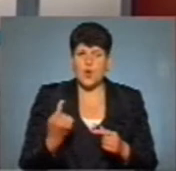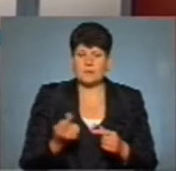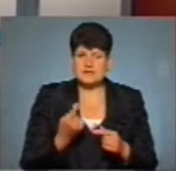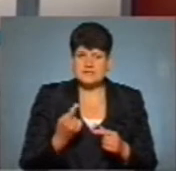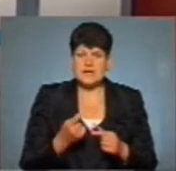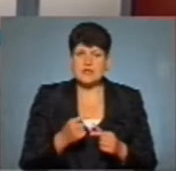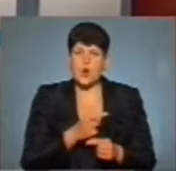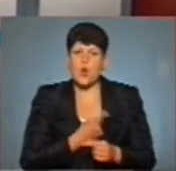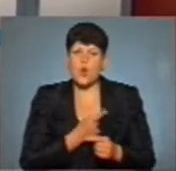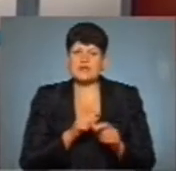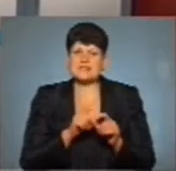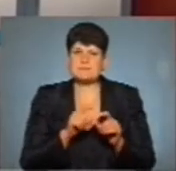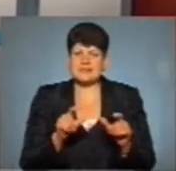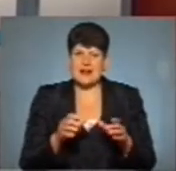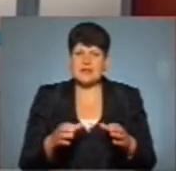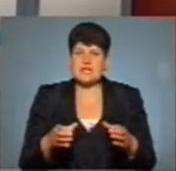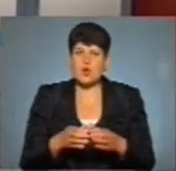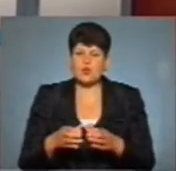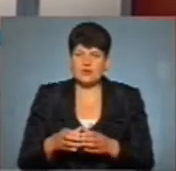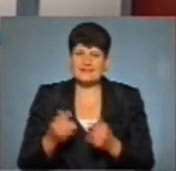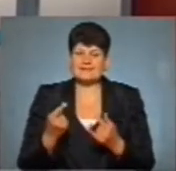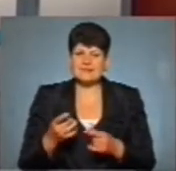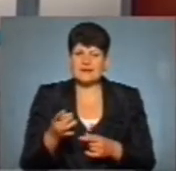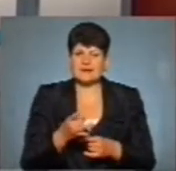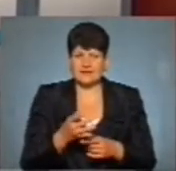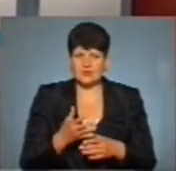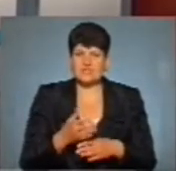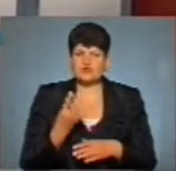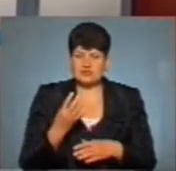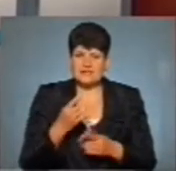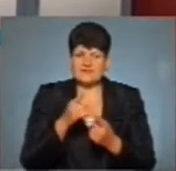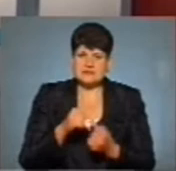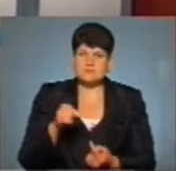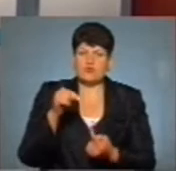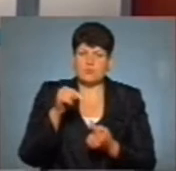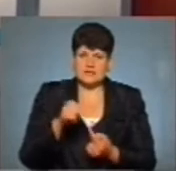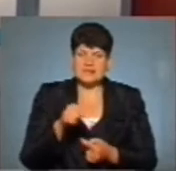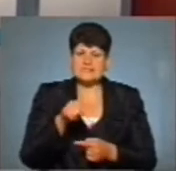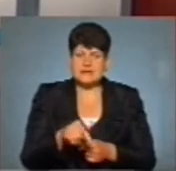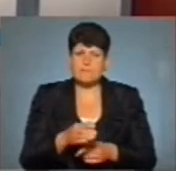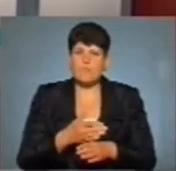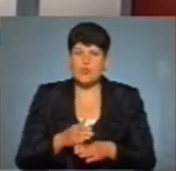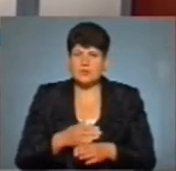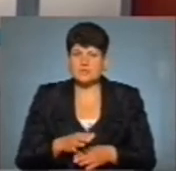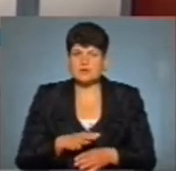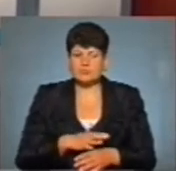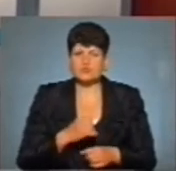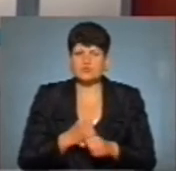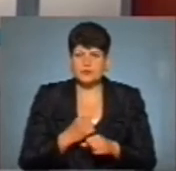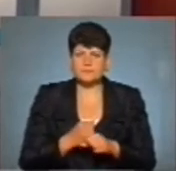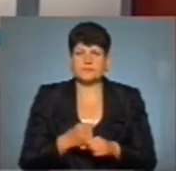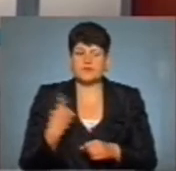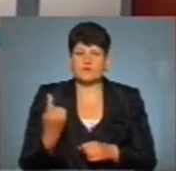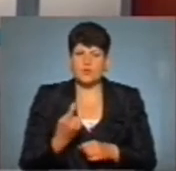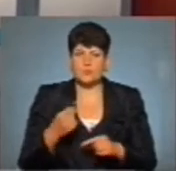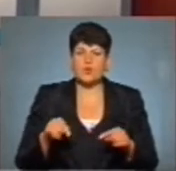І фактично цей районний поділ, який зараз запропонований на 4 райони, він співпадає з тим поділом, який був здійснений в рамках області